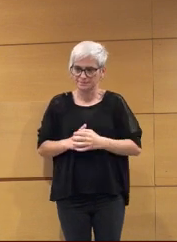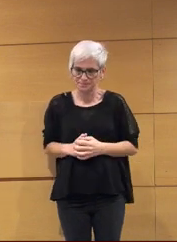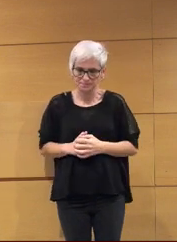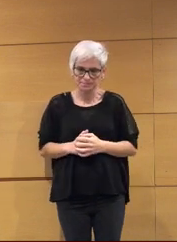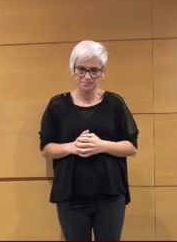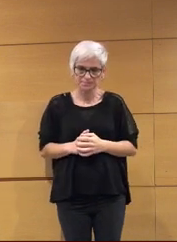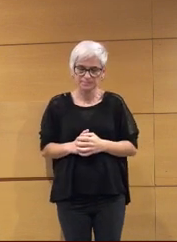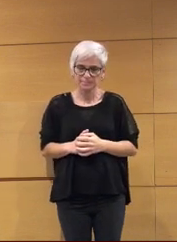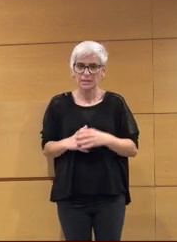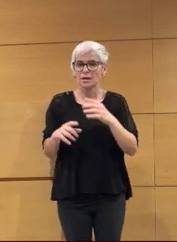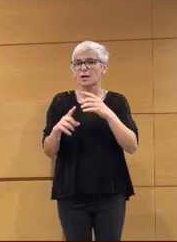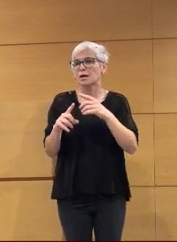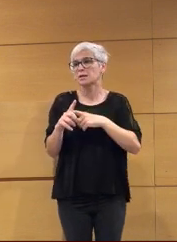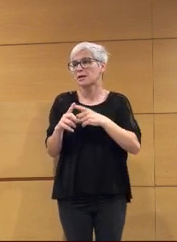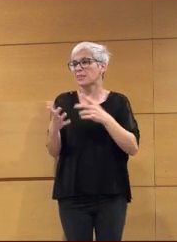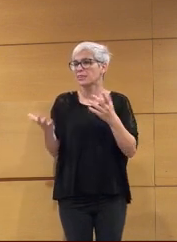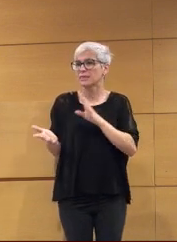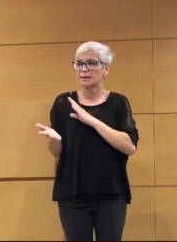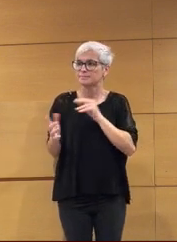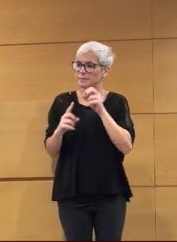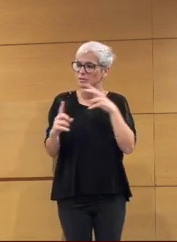A nivell de visió de què són els entorns